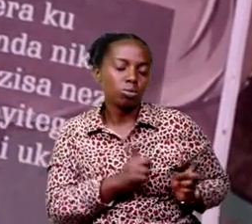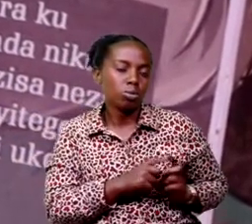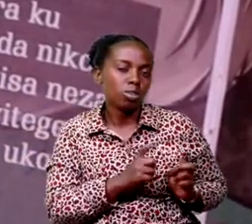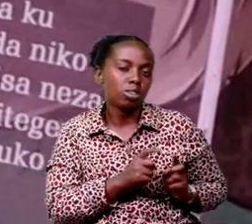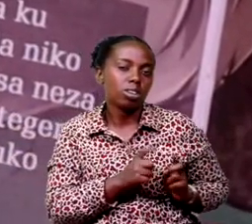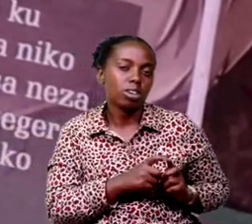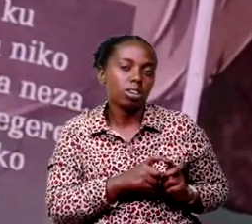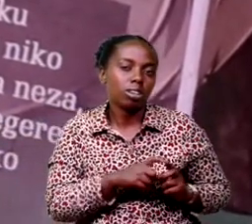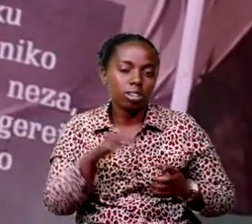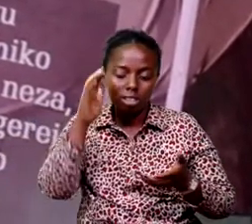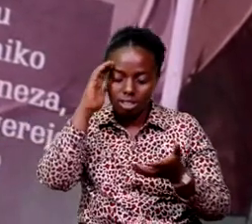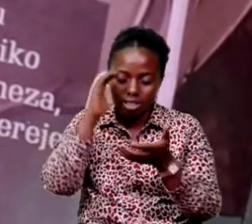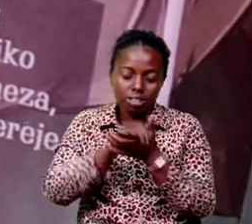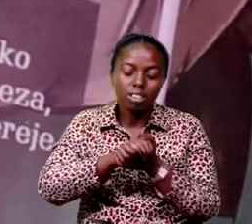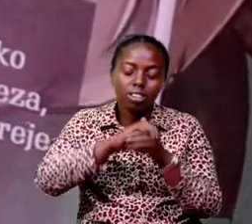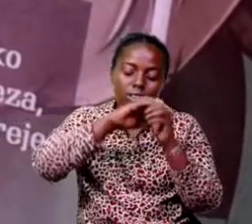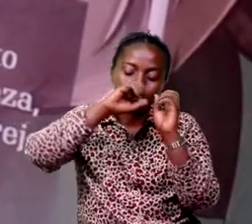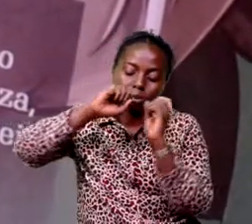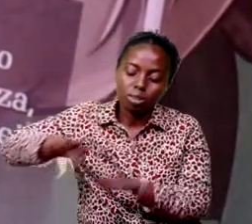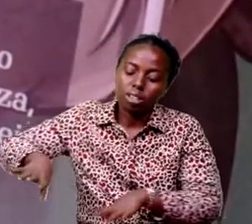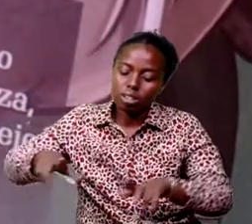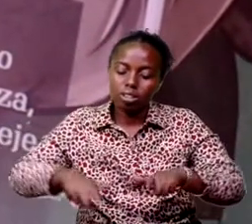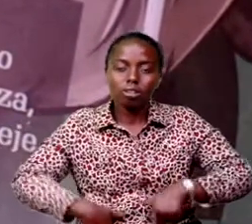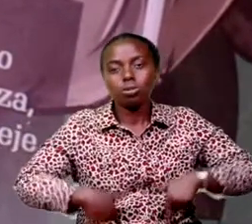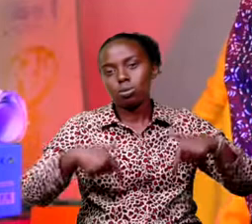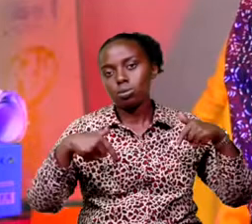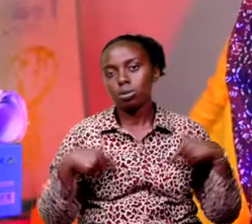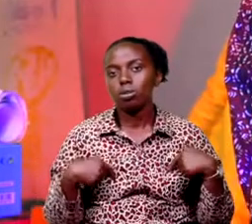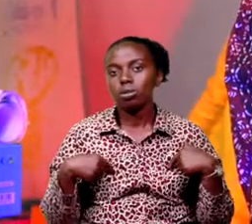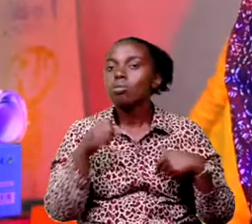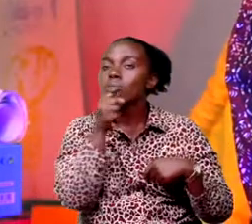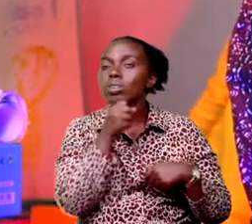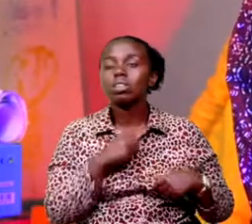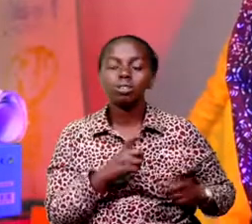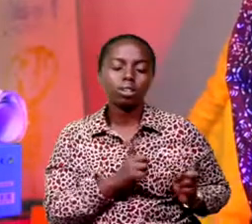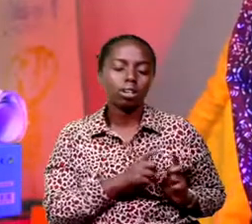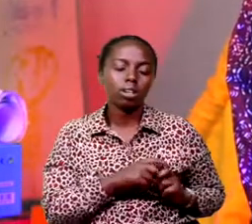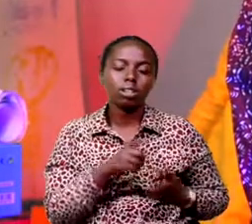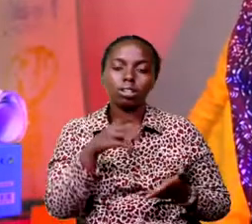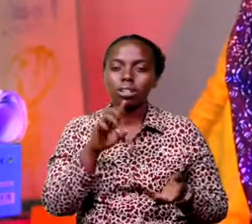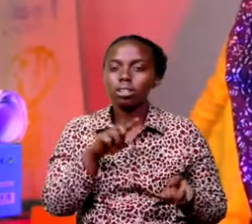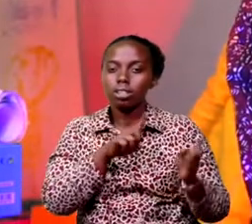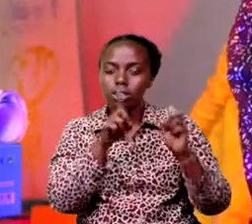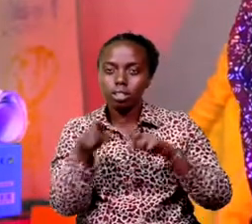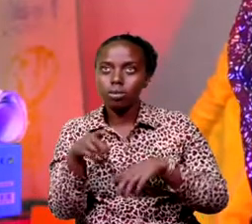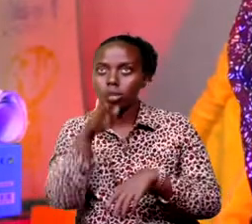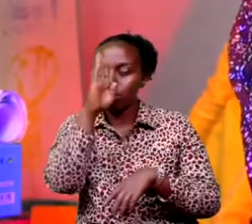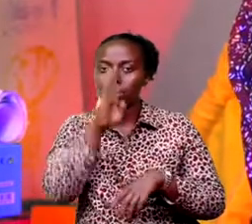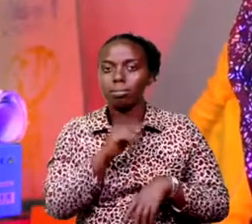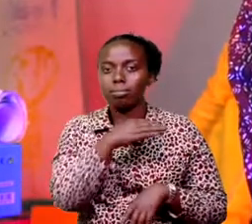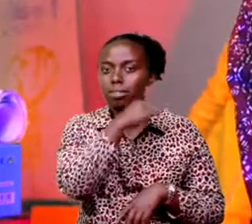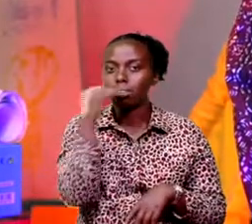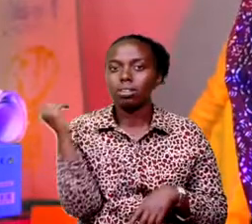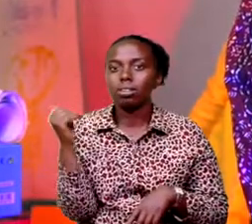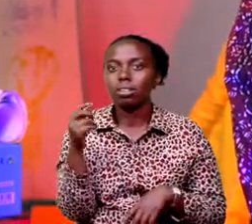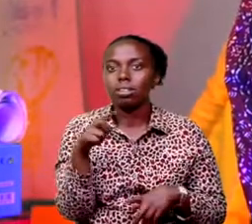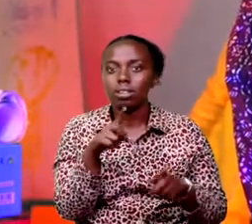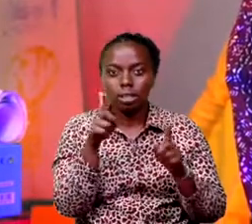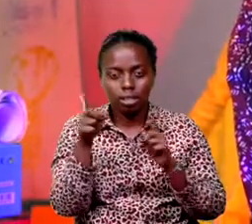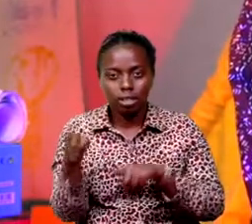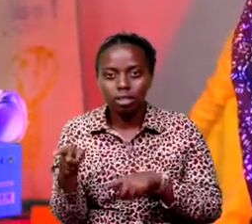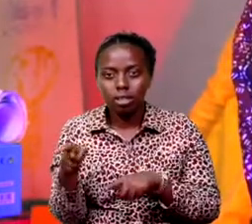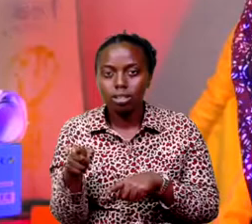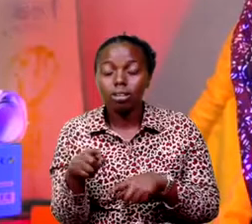agahinda nuko natwe dufite icyizere cyo kubaho mukecuru n'agahinda kenshi nibwo agiye kureba inanasi ageze ku